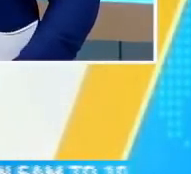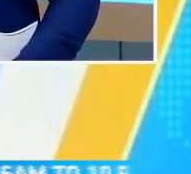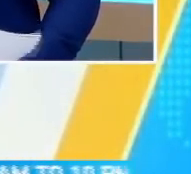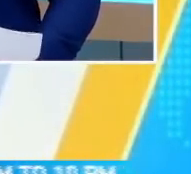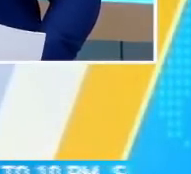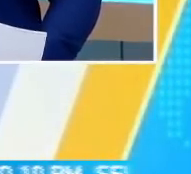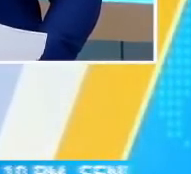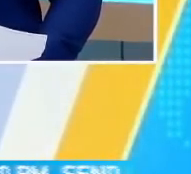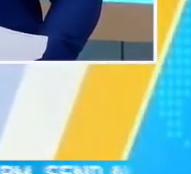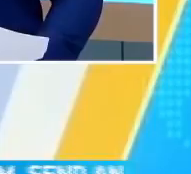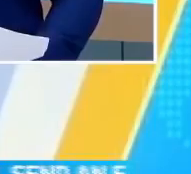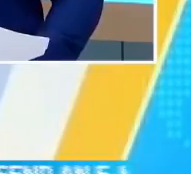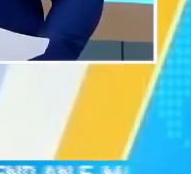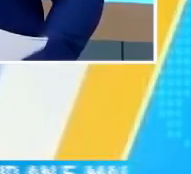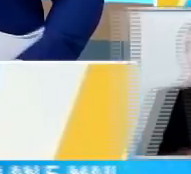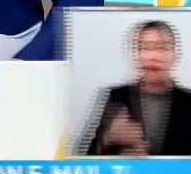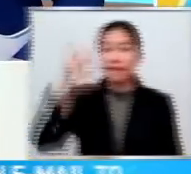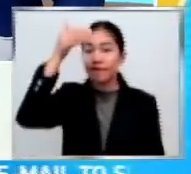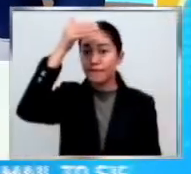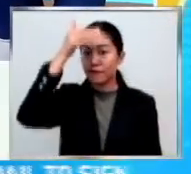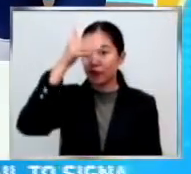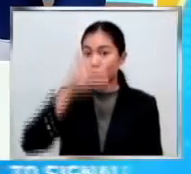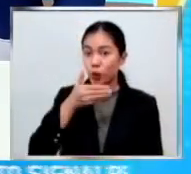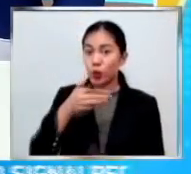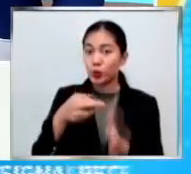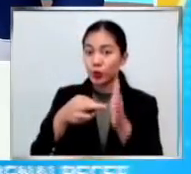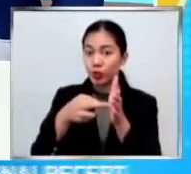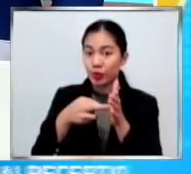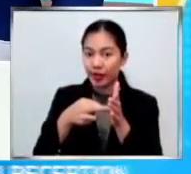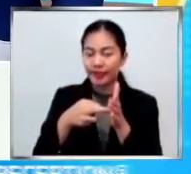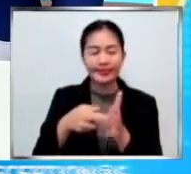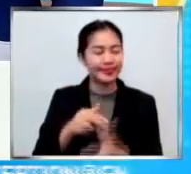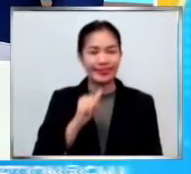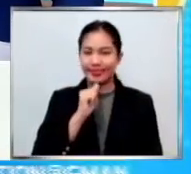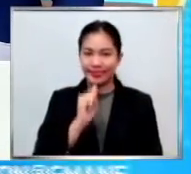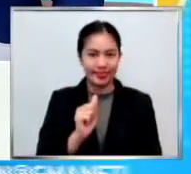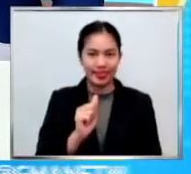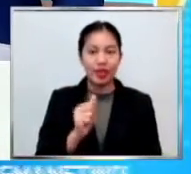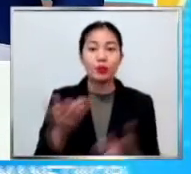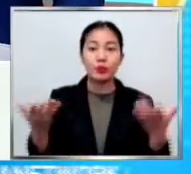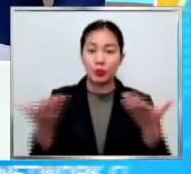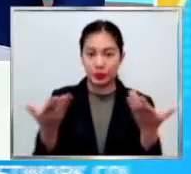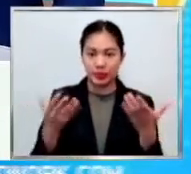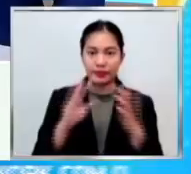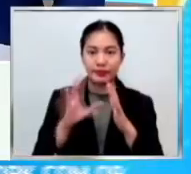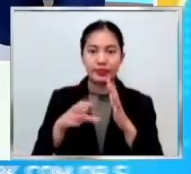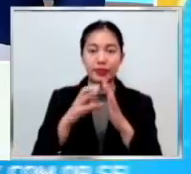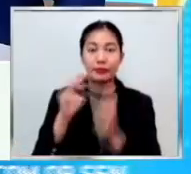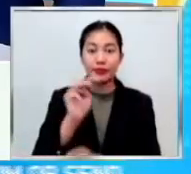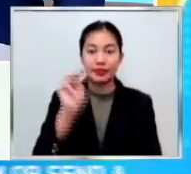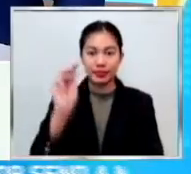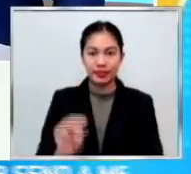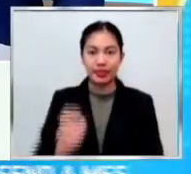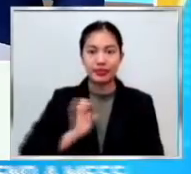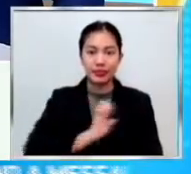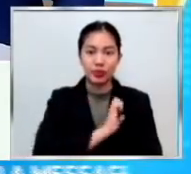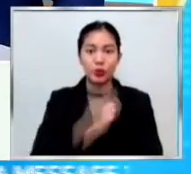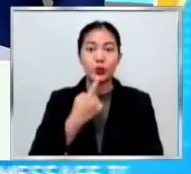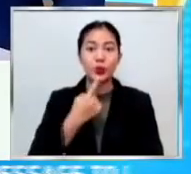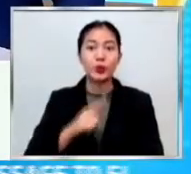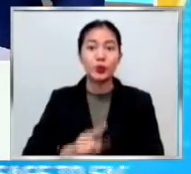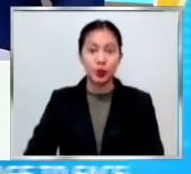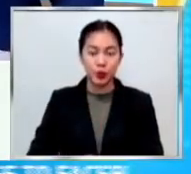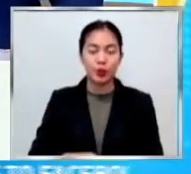ang pagsusuot ng face shield sa lungsod ng Maynila. Alinsunod yan sa inilabas na executive order ni Manila Mayor Isko Moreno ngayong